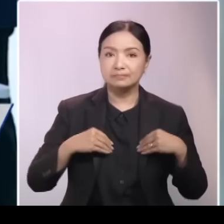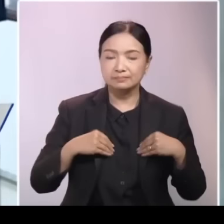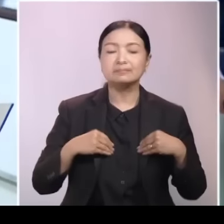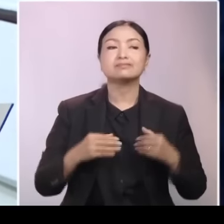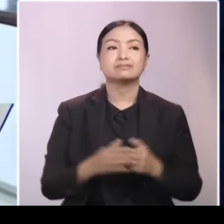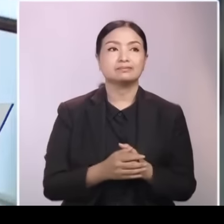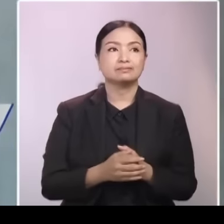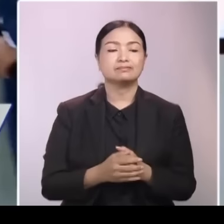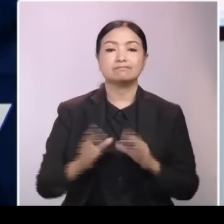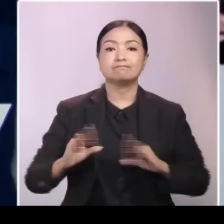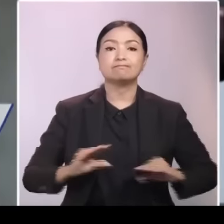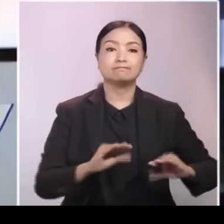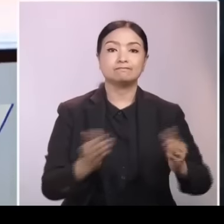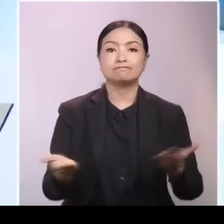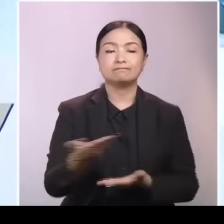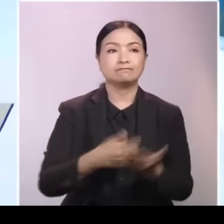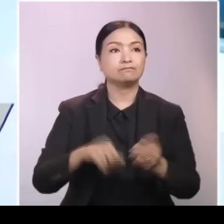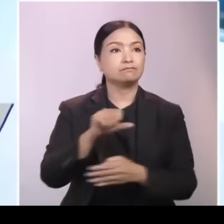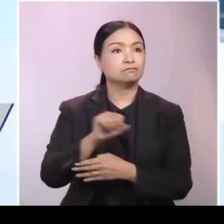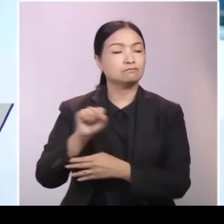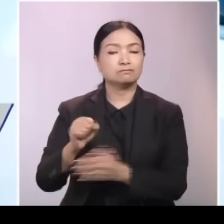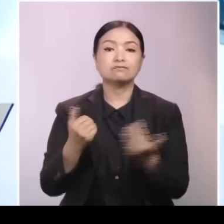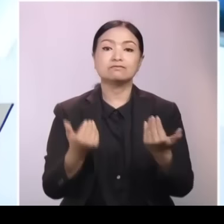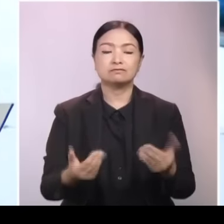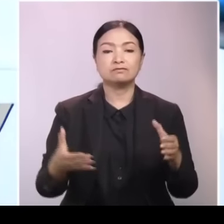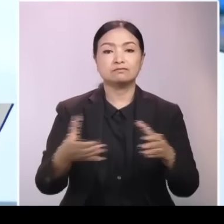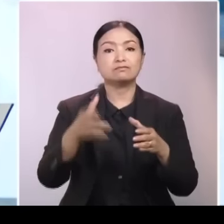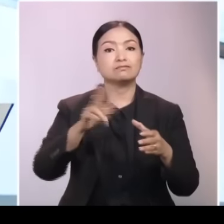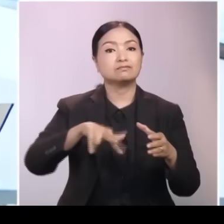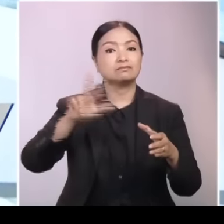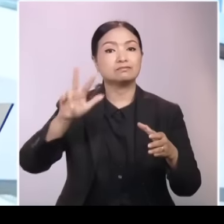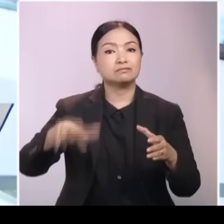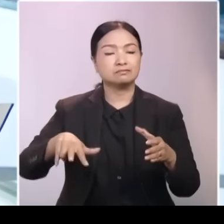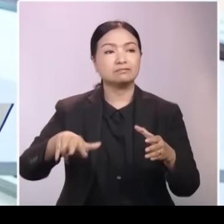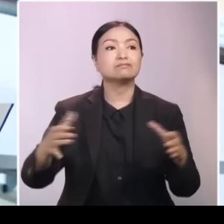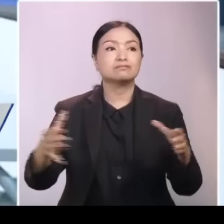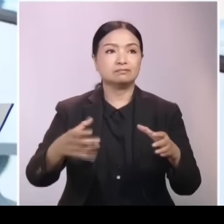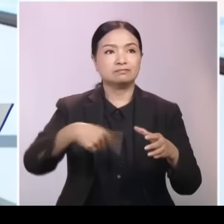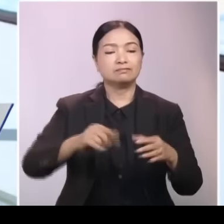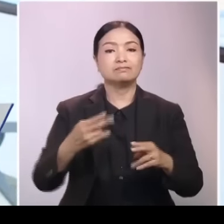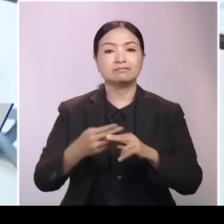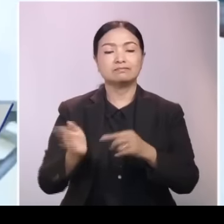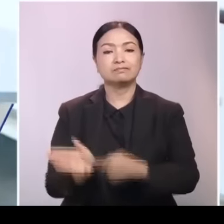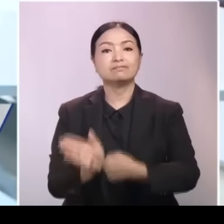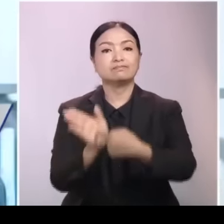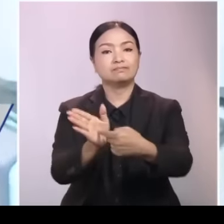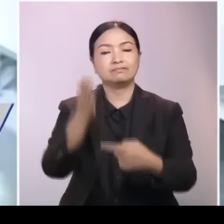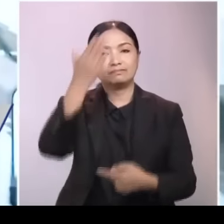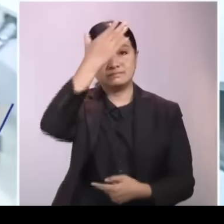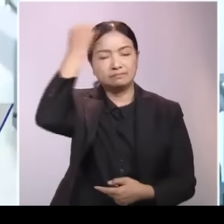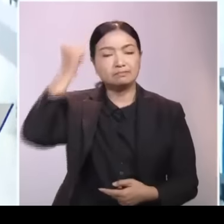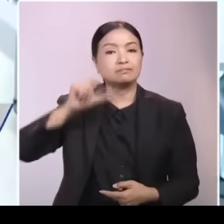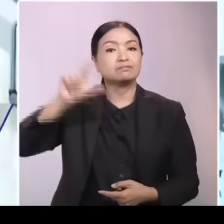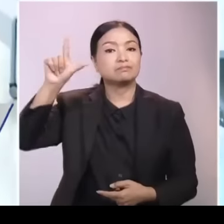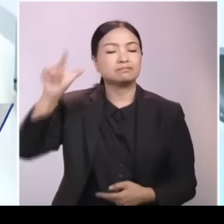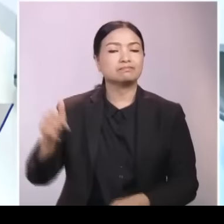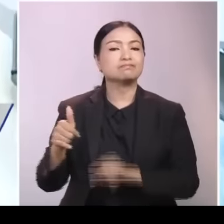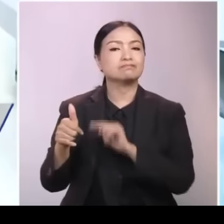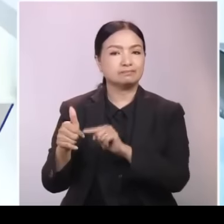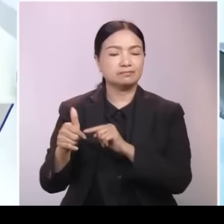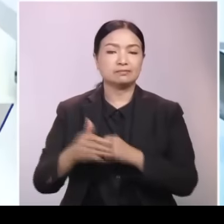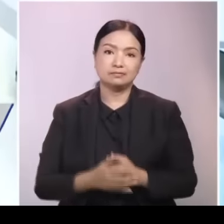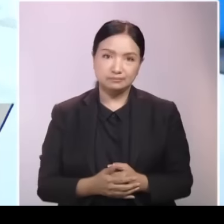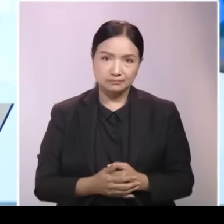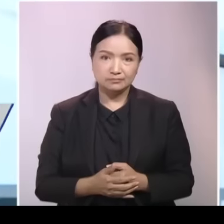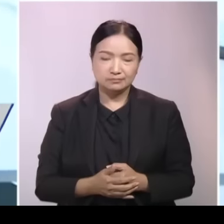าในที่ประชุมสสวันนี้ค่ะพรรคเพื่อไทยนั้นได้มีการเสนอชื่อนางสาวแพทองธารชินวัตรนะ